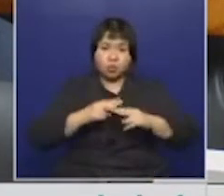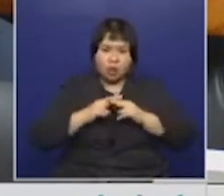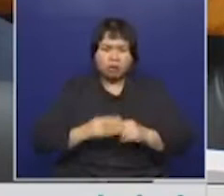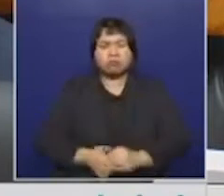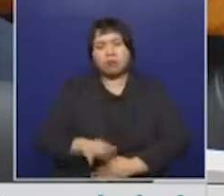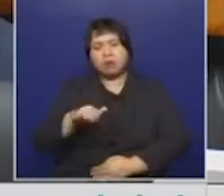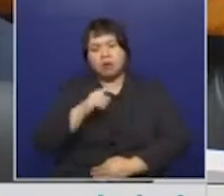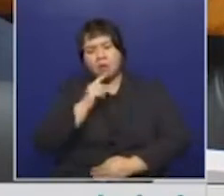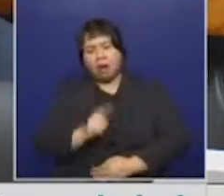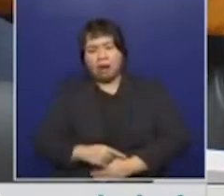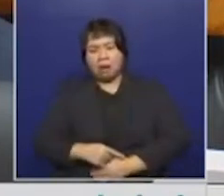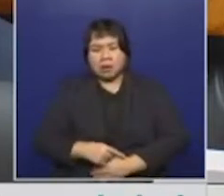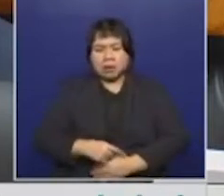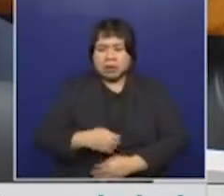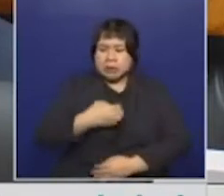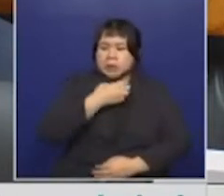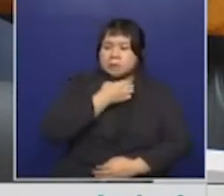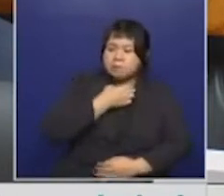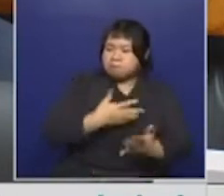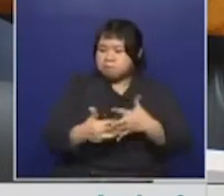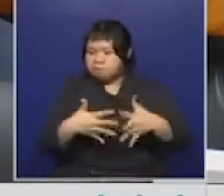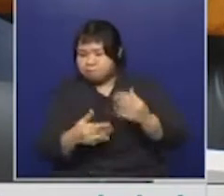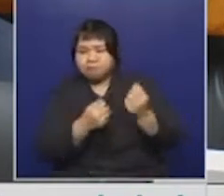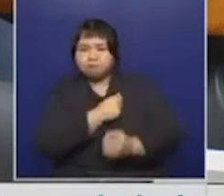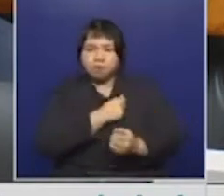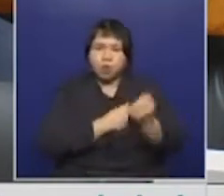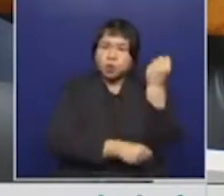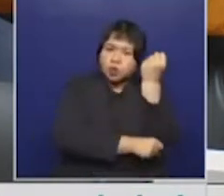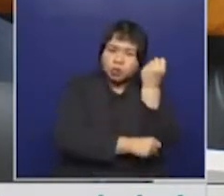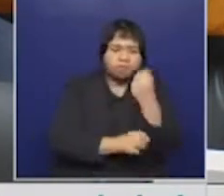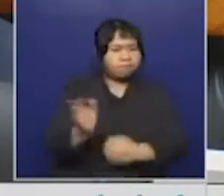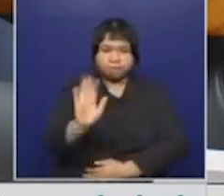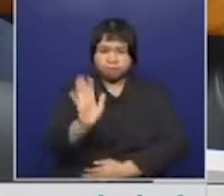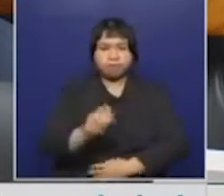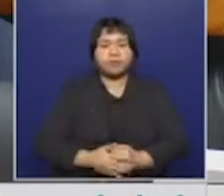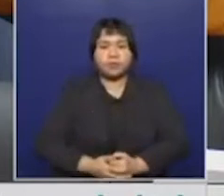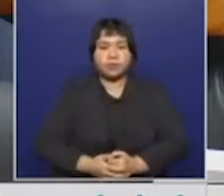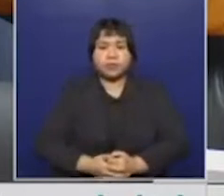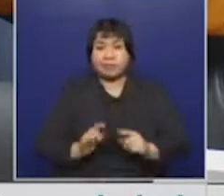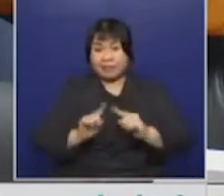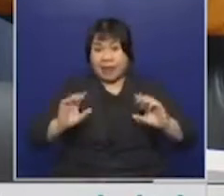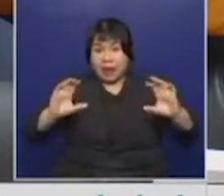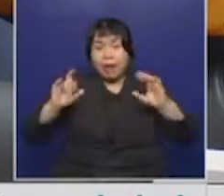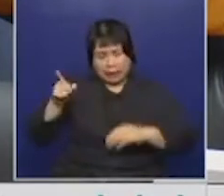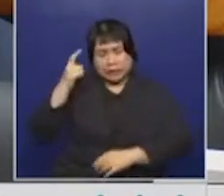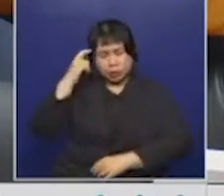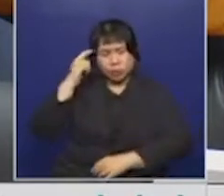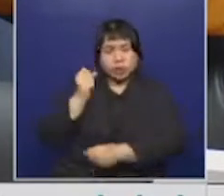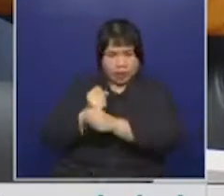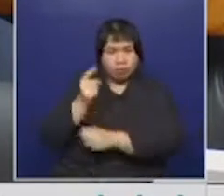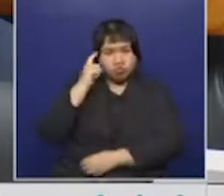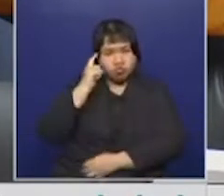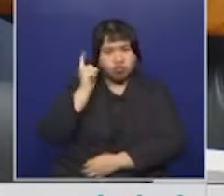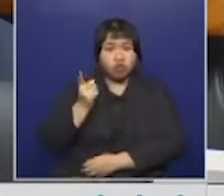ไม่ใช่อยู่อย่างแร้งแท้นกลัวอดตายตลอดเวลามีแต่ถ้ามาทานคะก็ใช่ว่ารัฐบาลไม่คิดจะทำอะไรเลยนะคะ